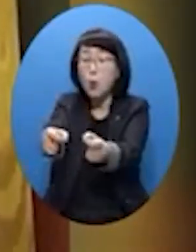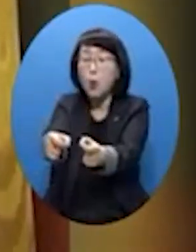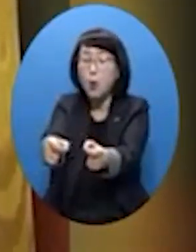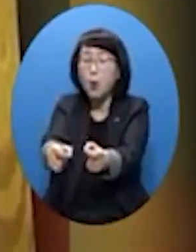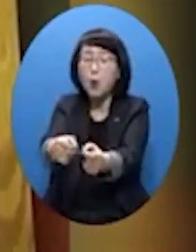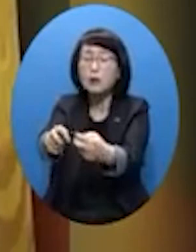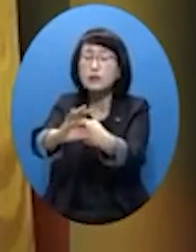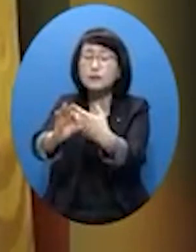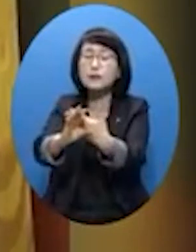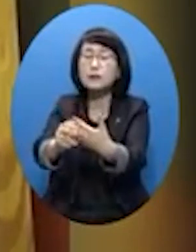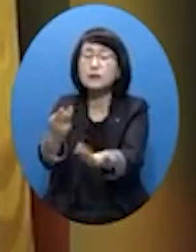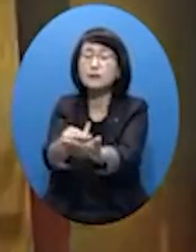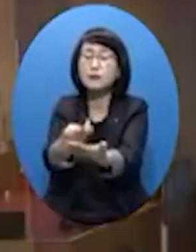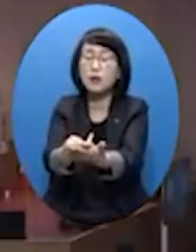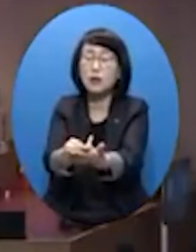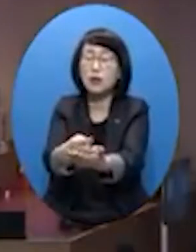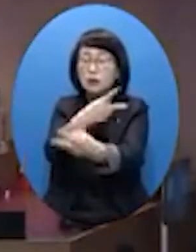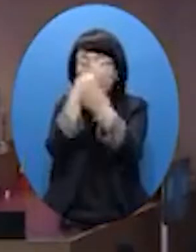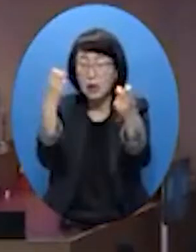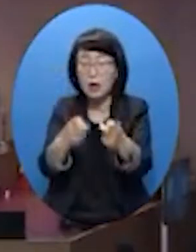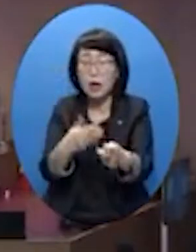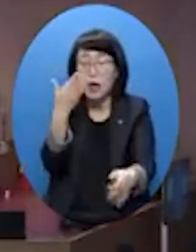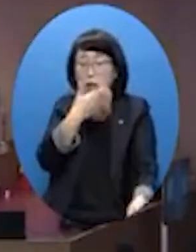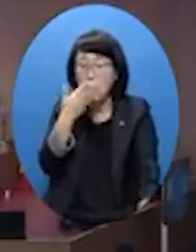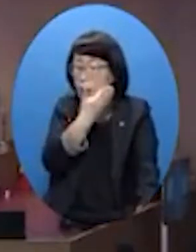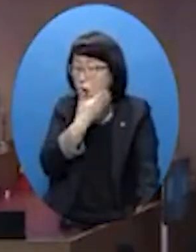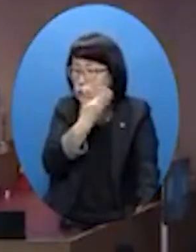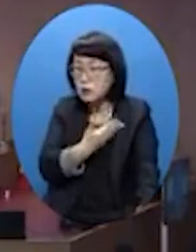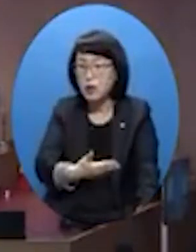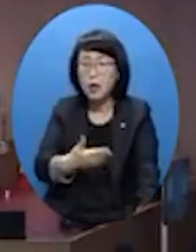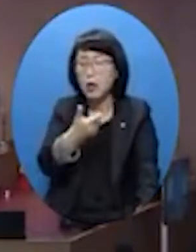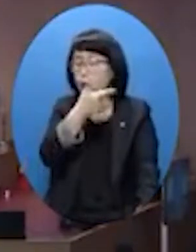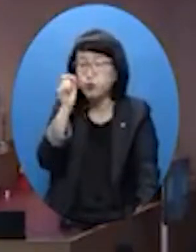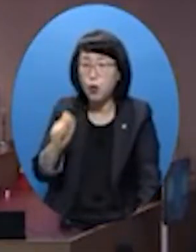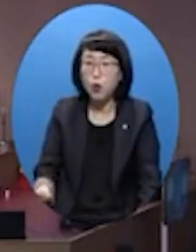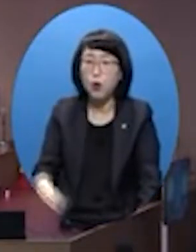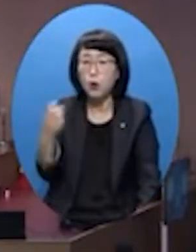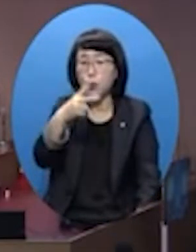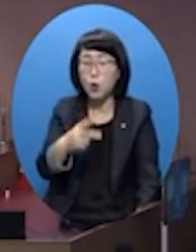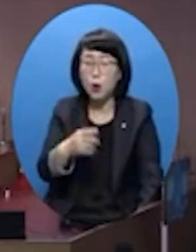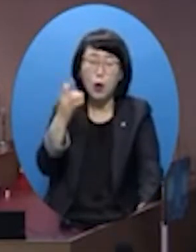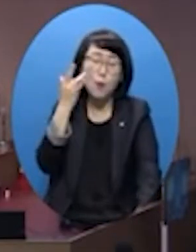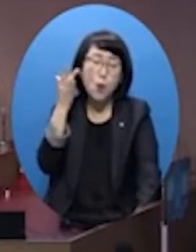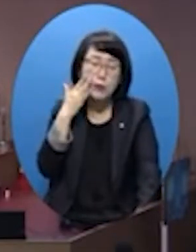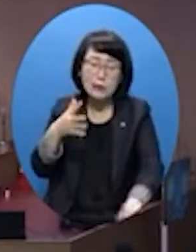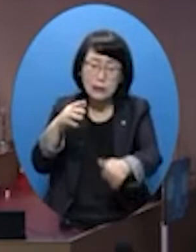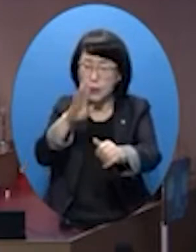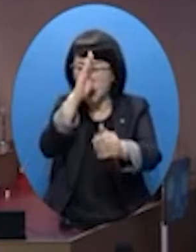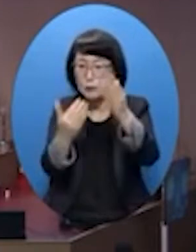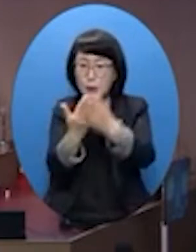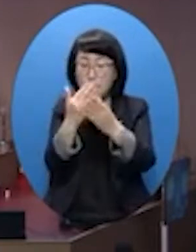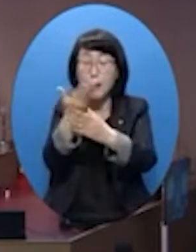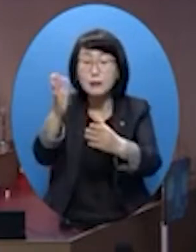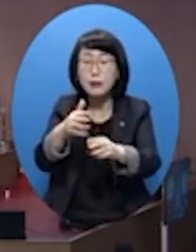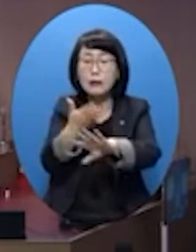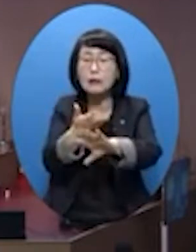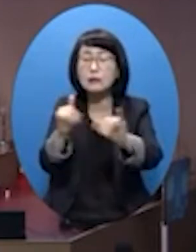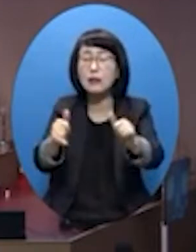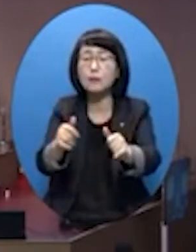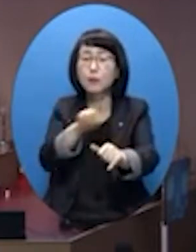잡고 영양실조와 말해 차주 시달리면서도 말 사람들의 없이 가다 나눠 준 다음에 보내 식사를 했다고